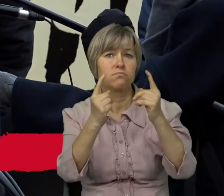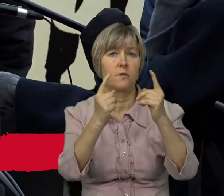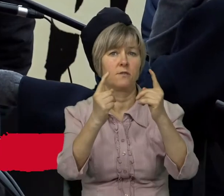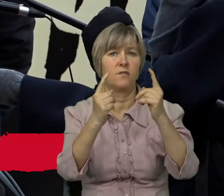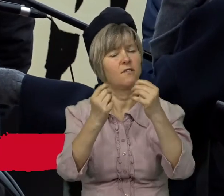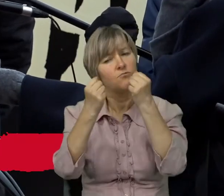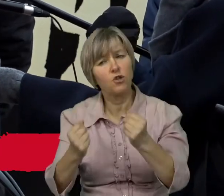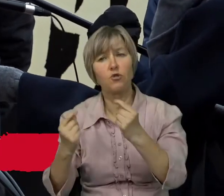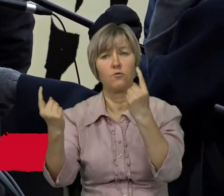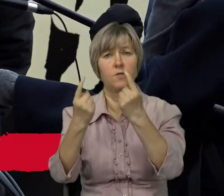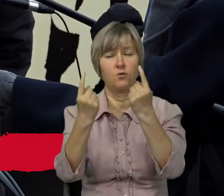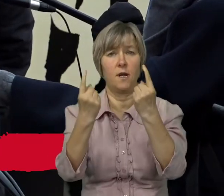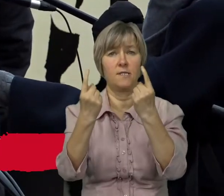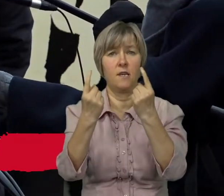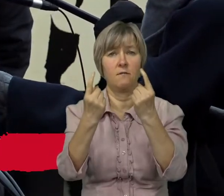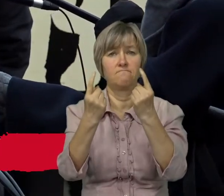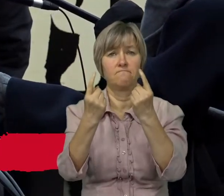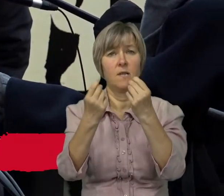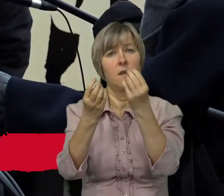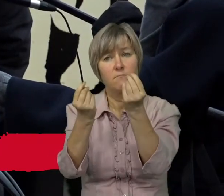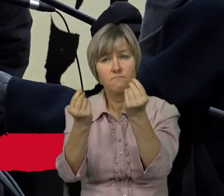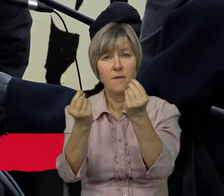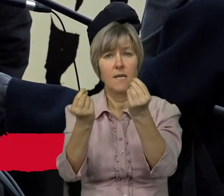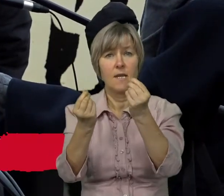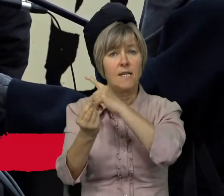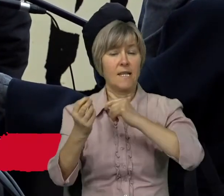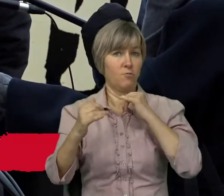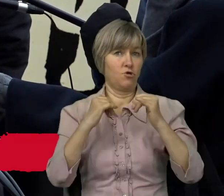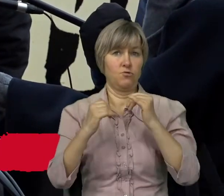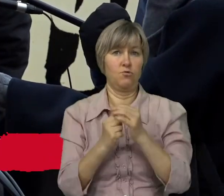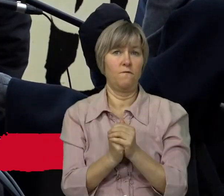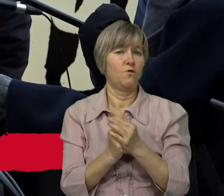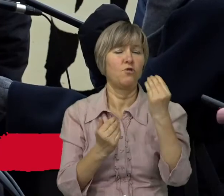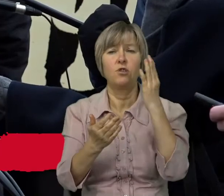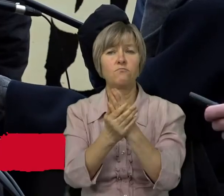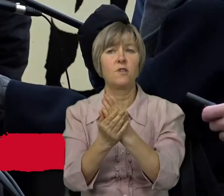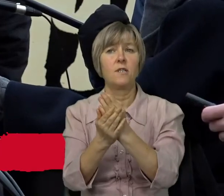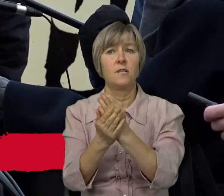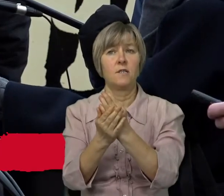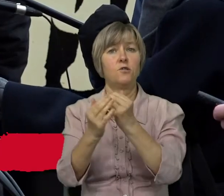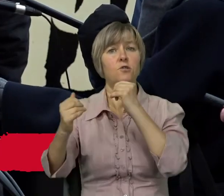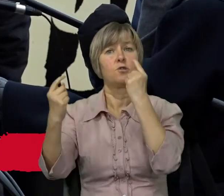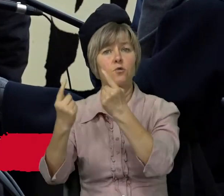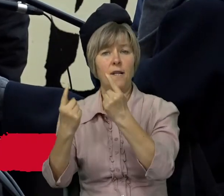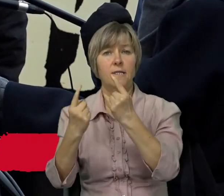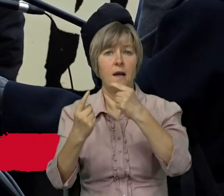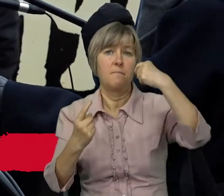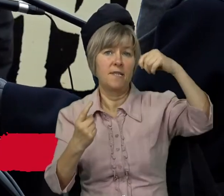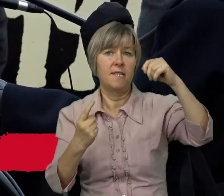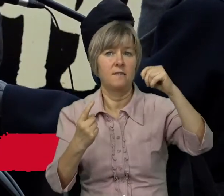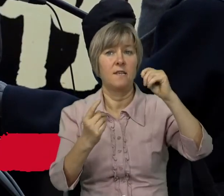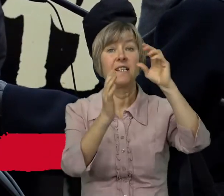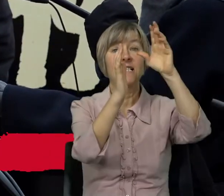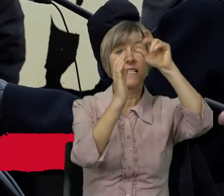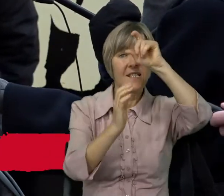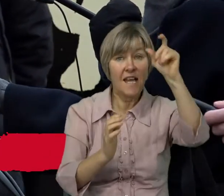sytuację finansową samorządów. To nie jest sytuacja prezydent Gdańska, prezydenta Sopotu, czy prezydenta